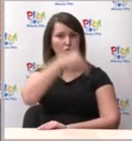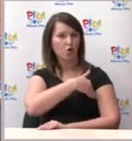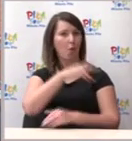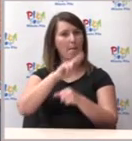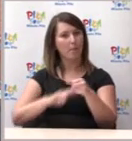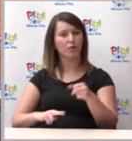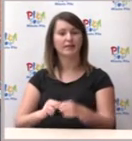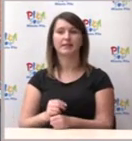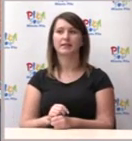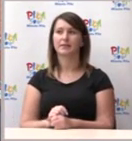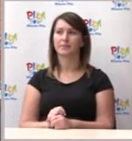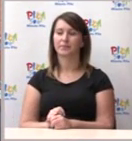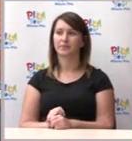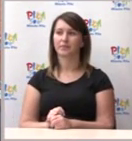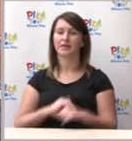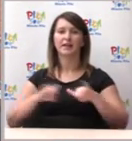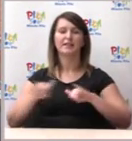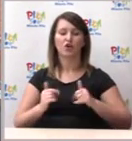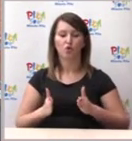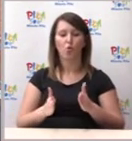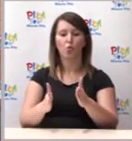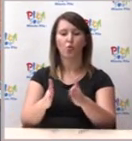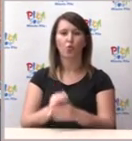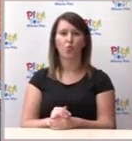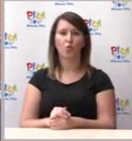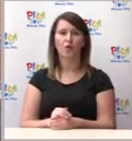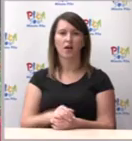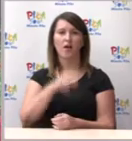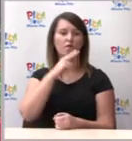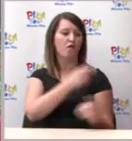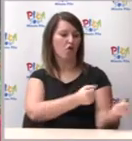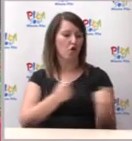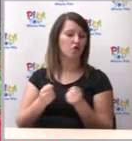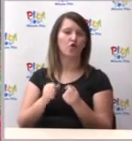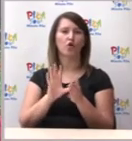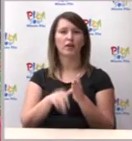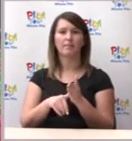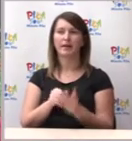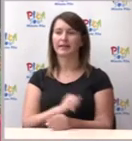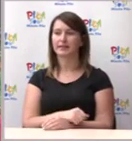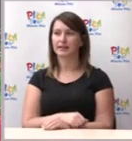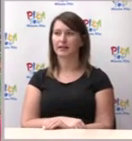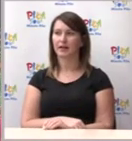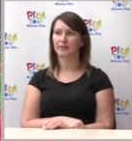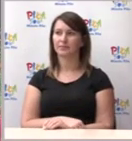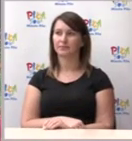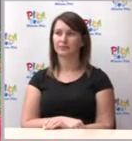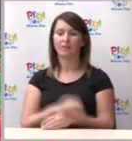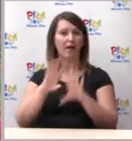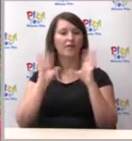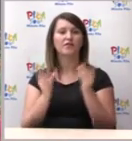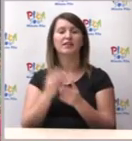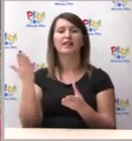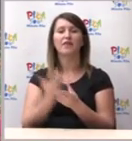jak Zarząd Dróg, Zieleni Miejskiej, Wodociągi Miejskie, bo te instytucje nas wspierają i bez nich